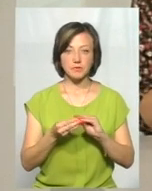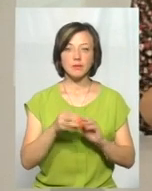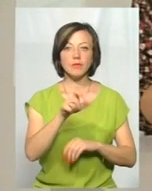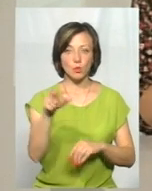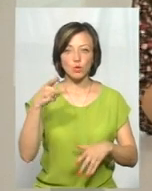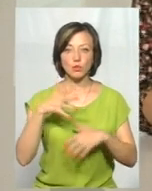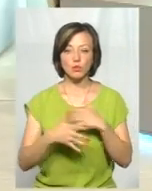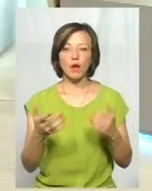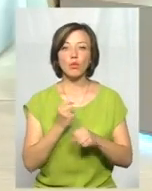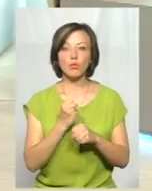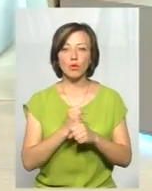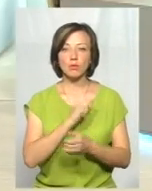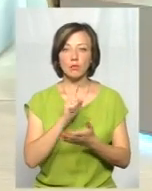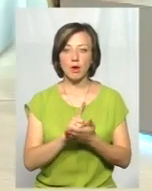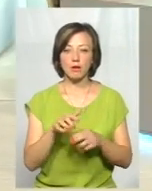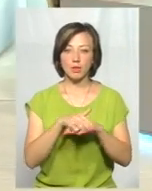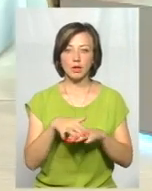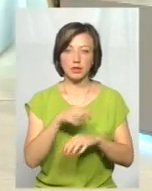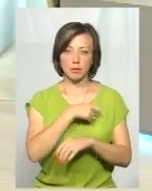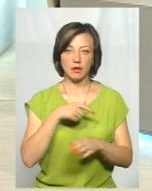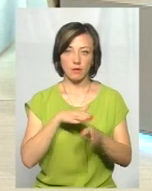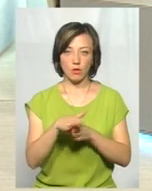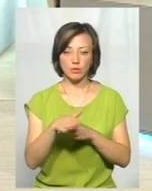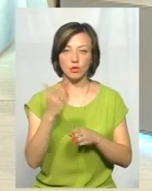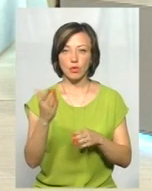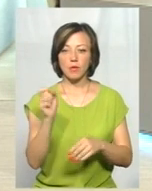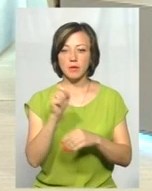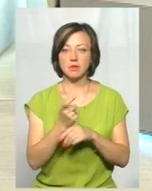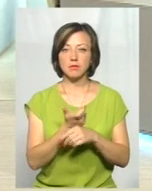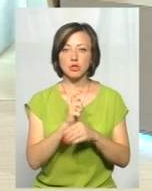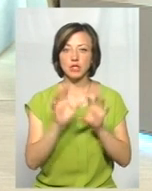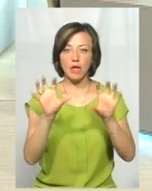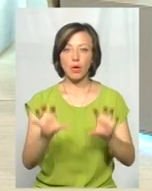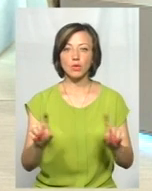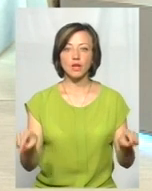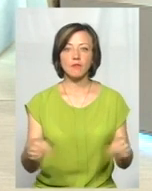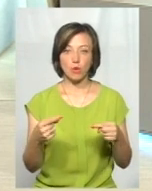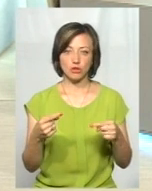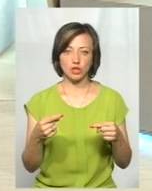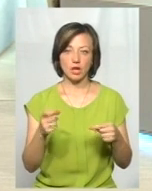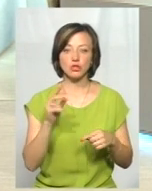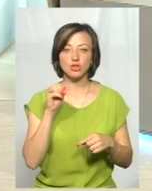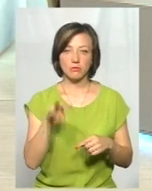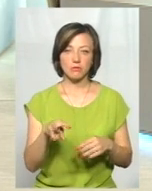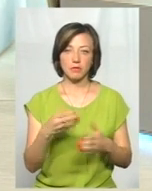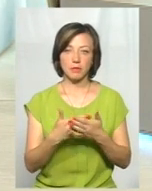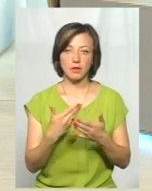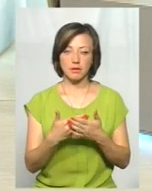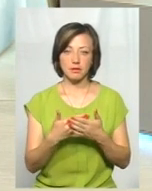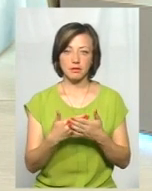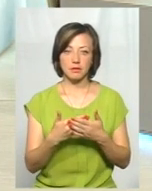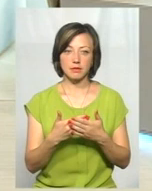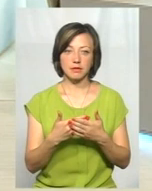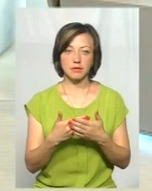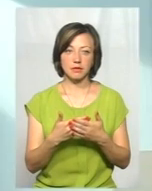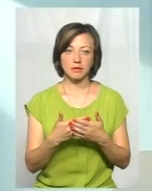виборці розуміють, яку роботу має народний депутат виконувати? Що його місія там більш законотворча, ніж, там, до прикладу,